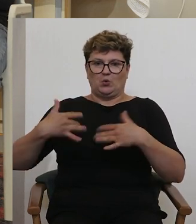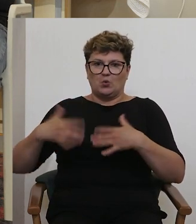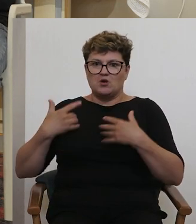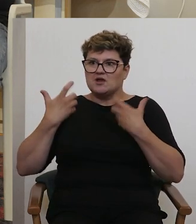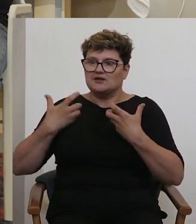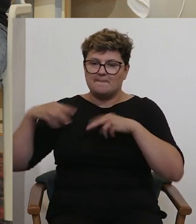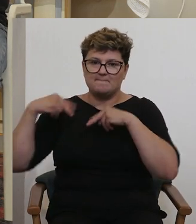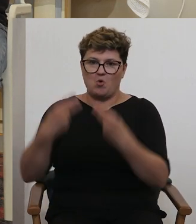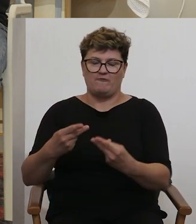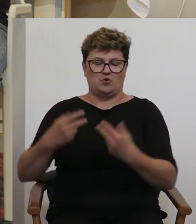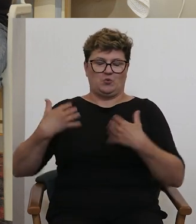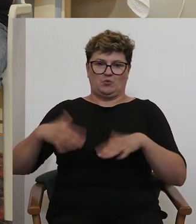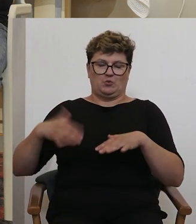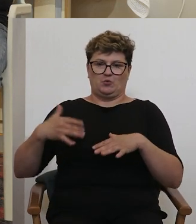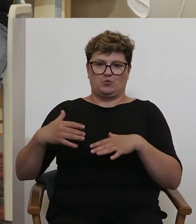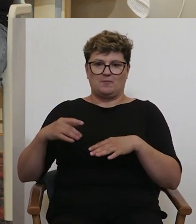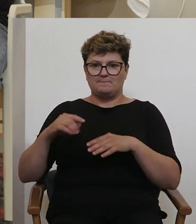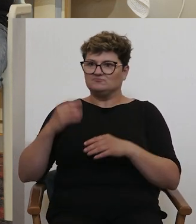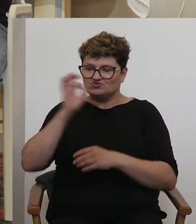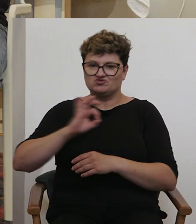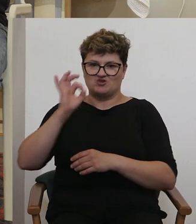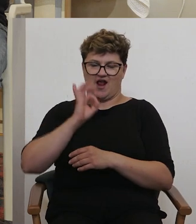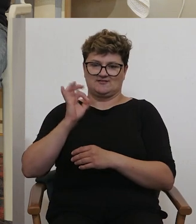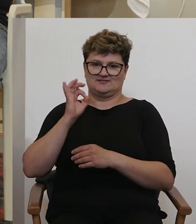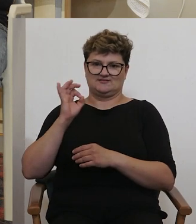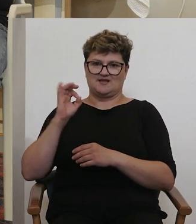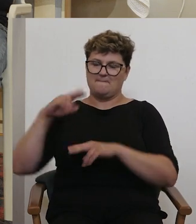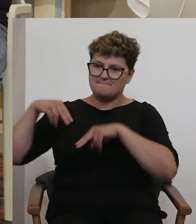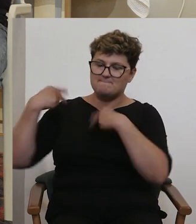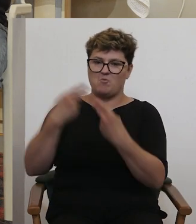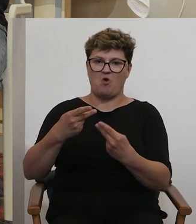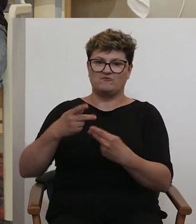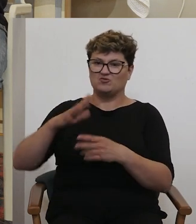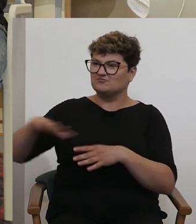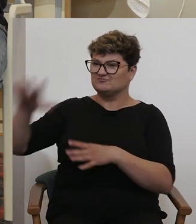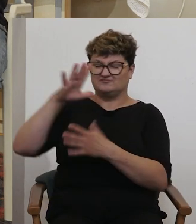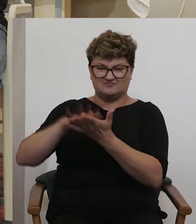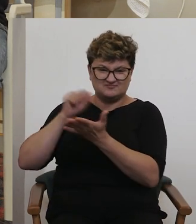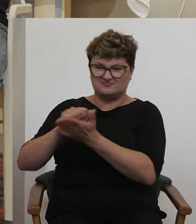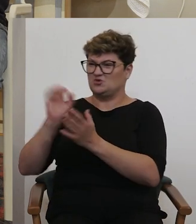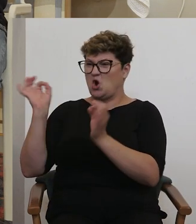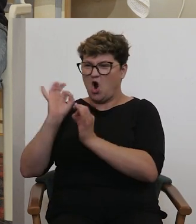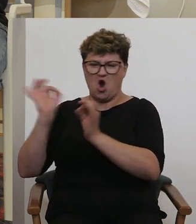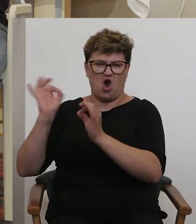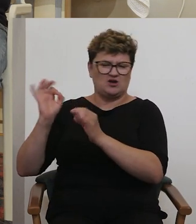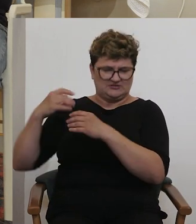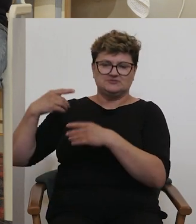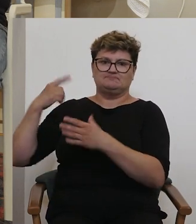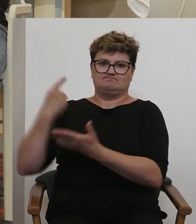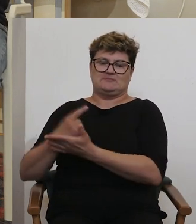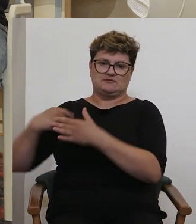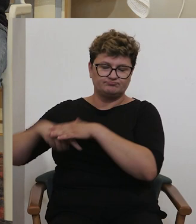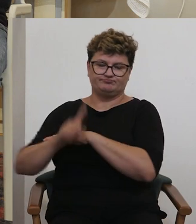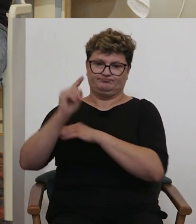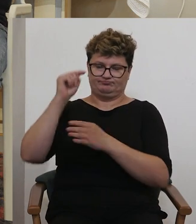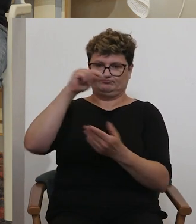pojawia się kolejna szansa na to, że oni z nieludzkiej ziemi się wyrwą. Więc rzeczywiście